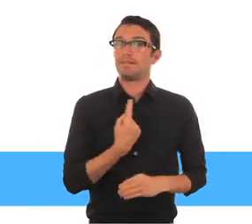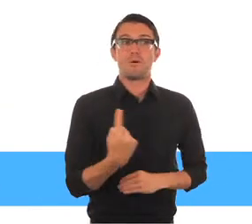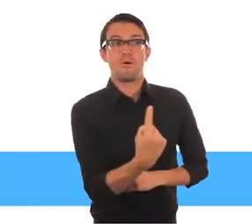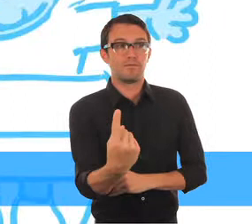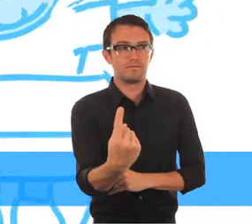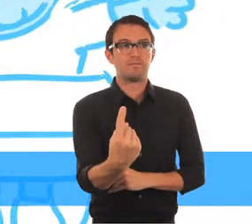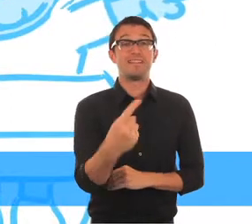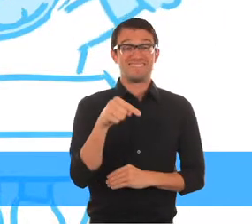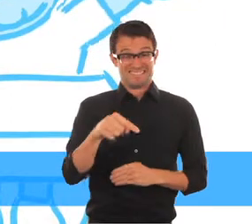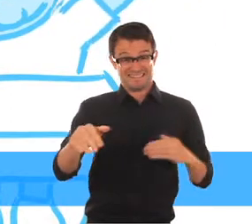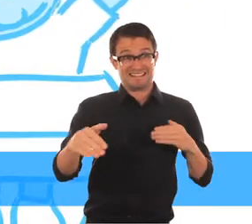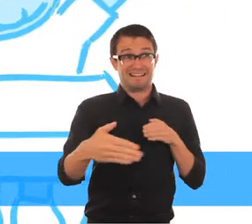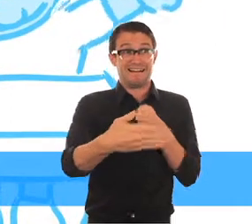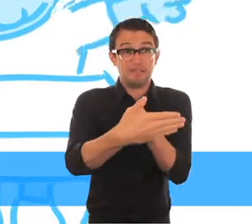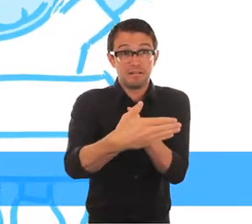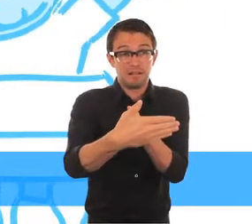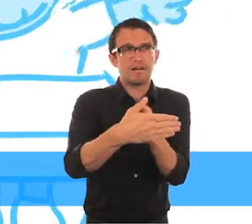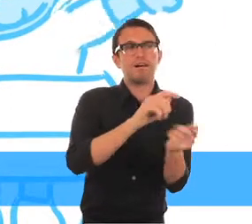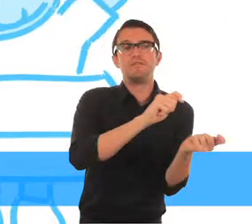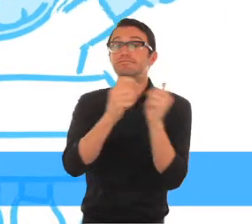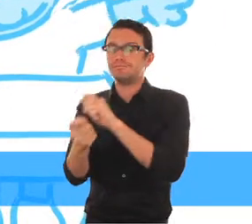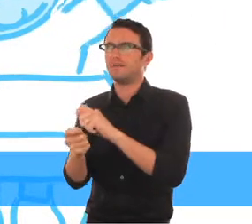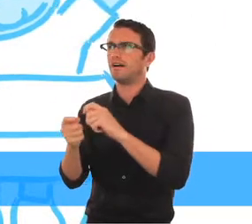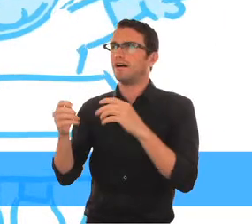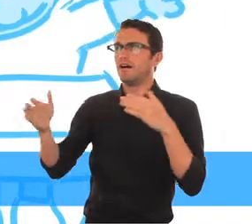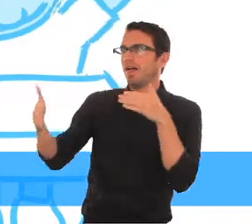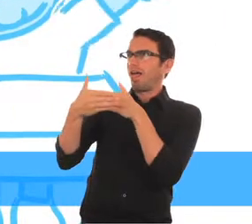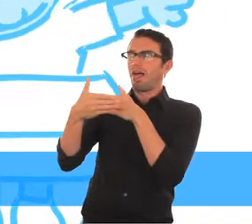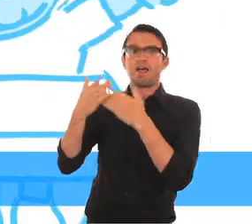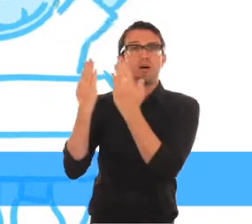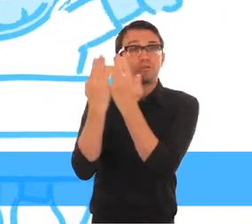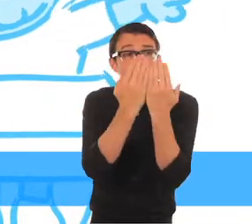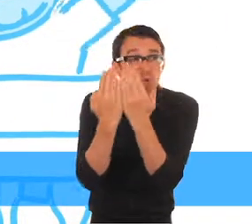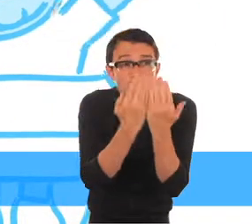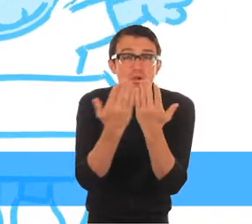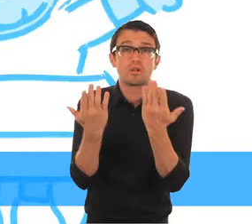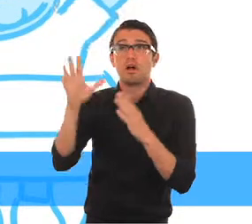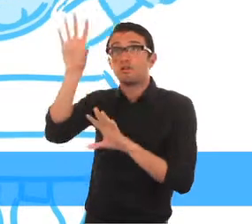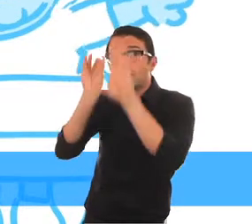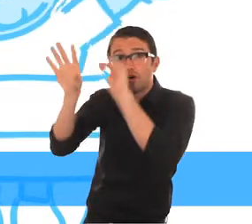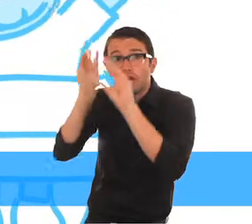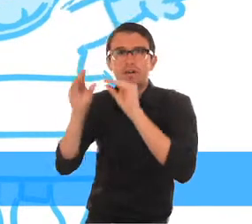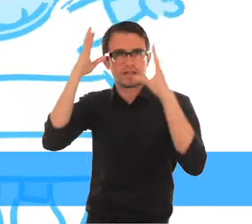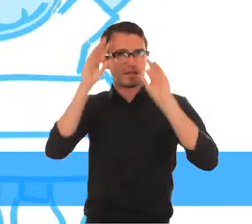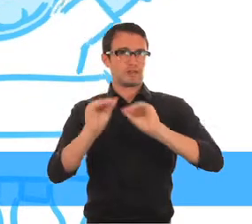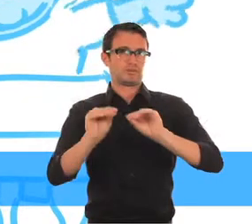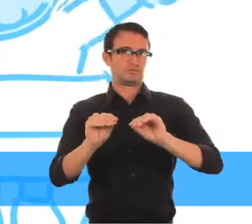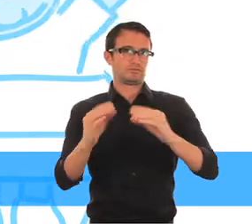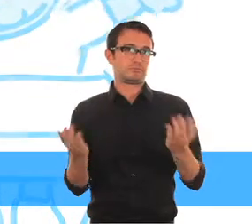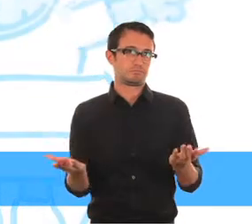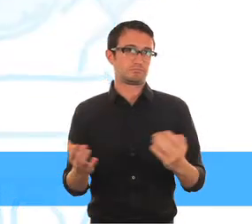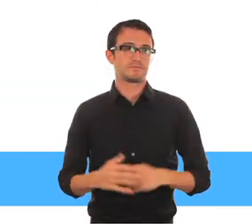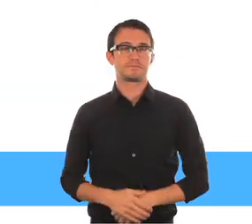Cette limitation, à son tour, entraîne une restriction dans la participation, telle que l'exclusion de l'école. Film d'animation d'un enfant aveugle